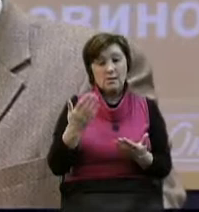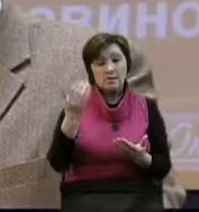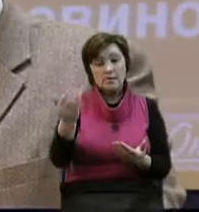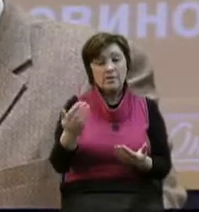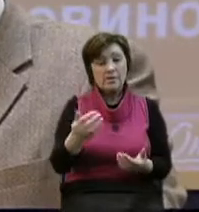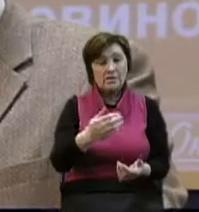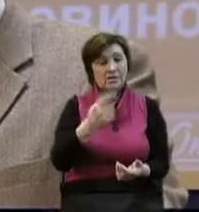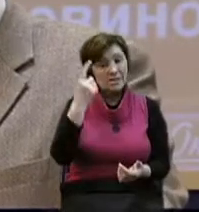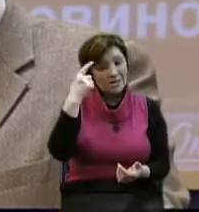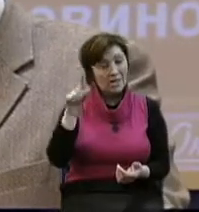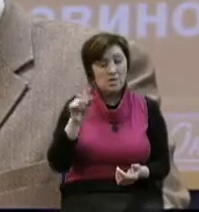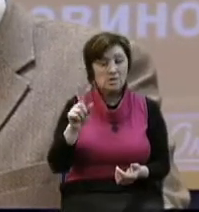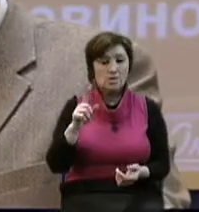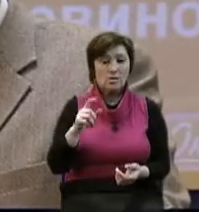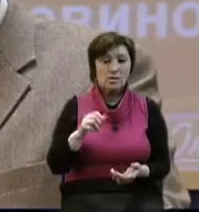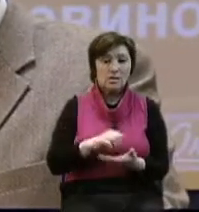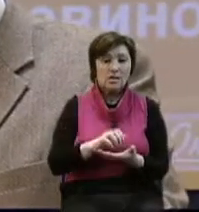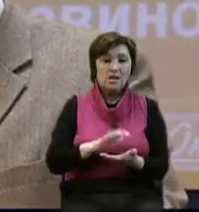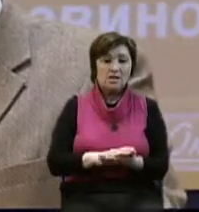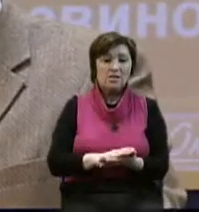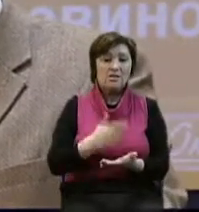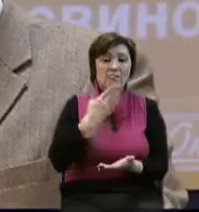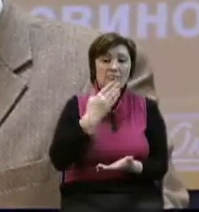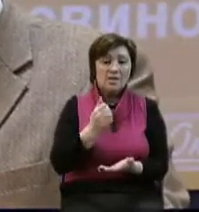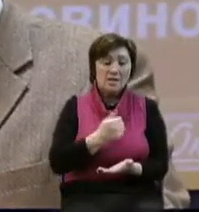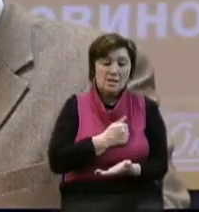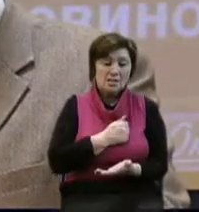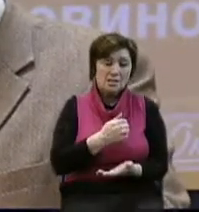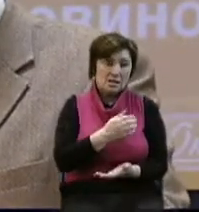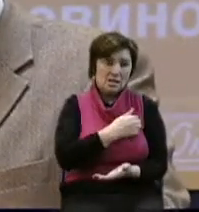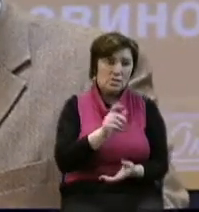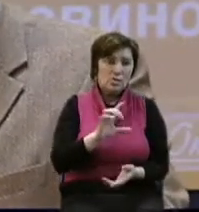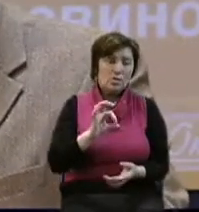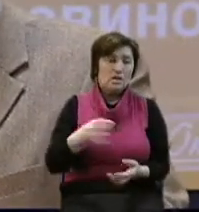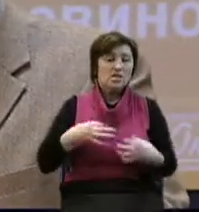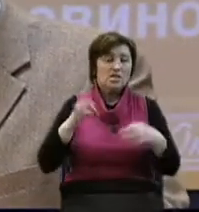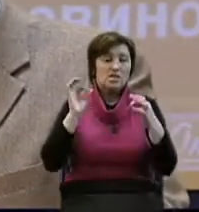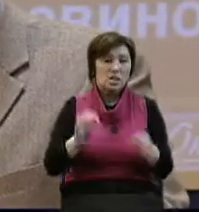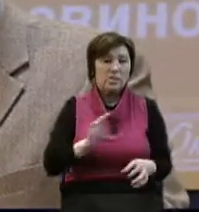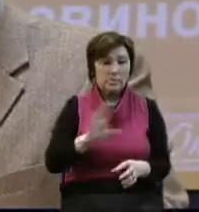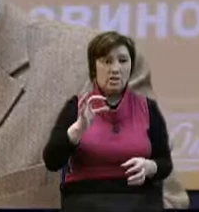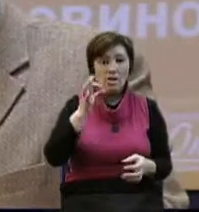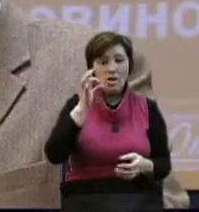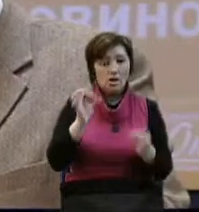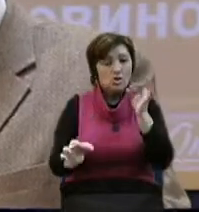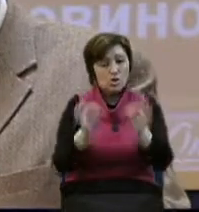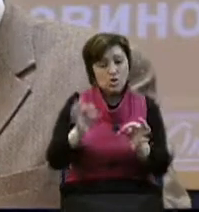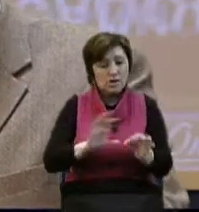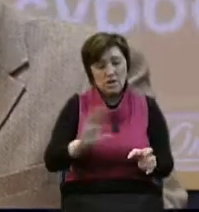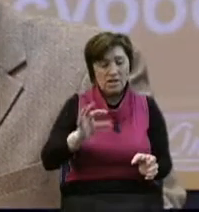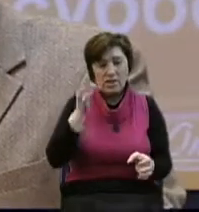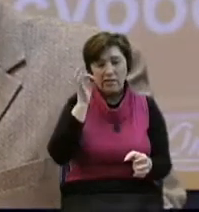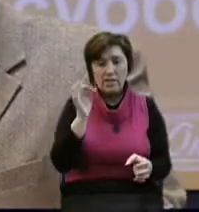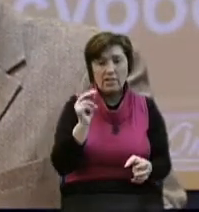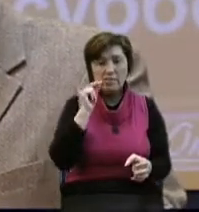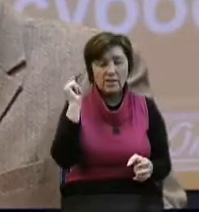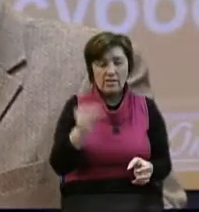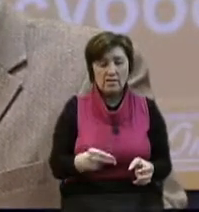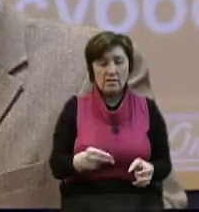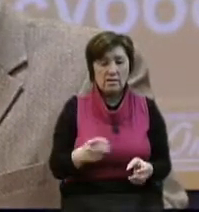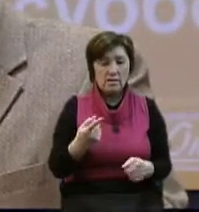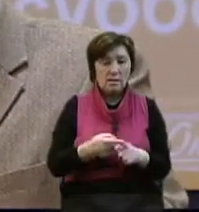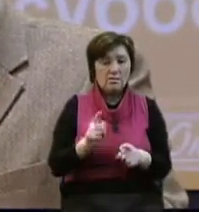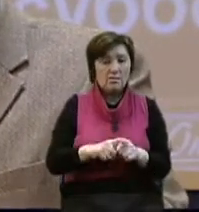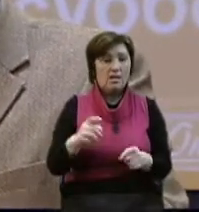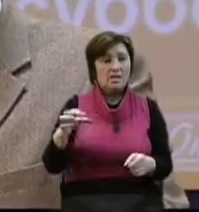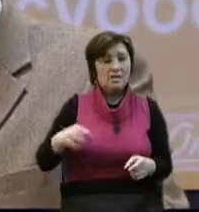милости хочу, а не жертвы, то не осудили бы невиновных, ибо Сын